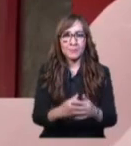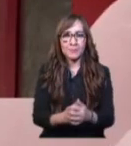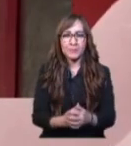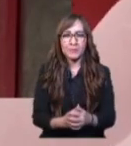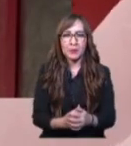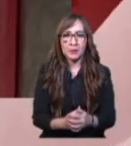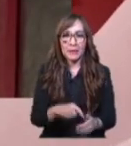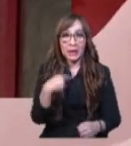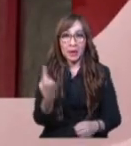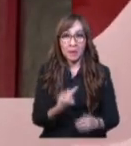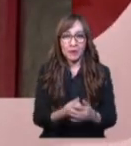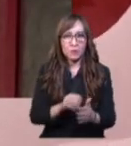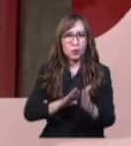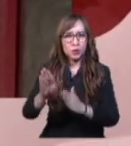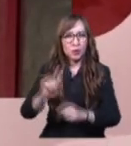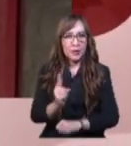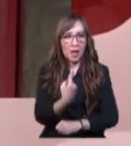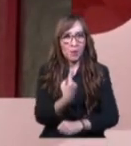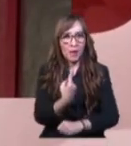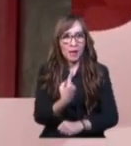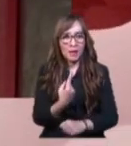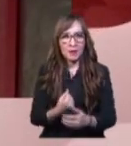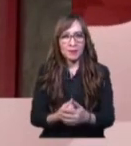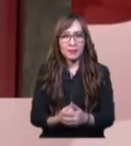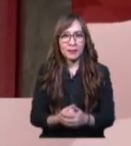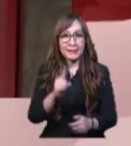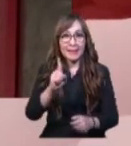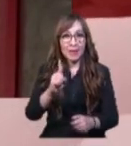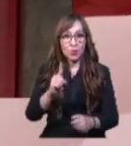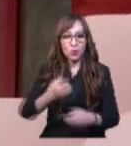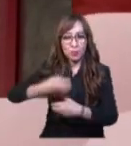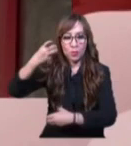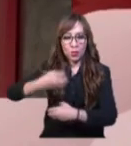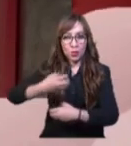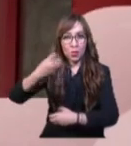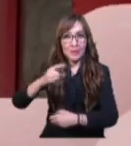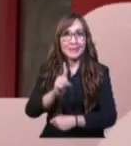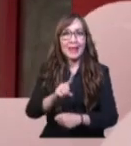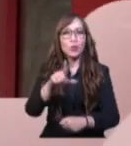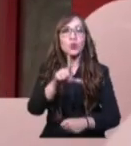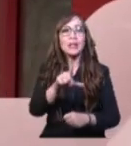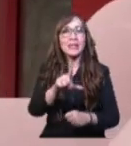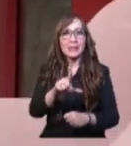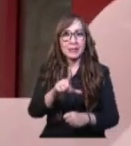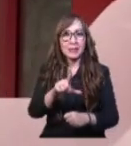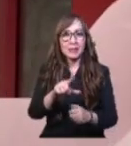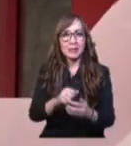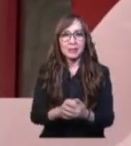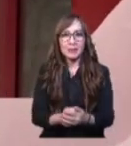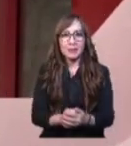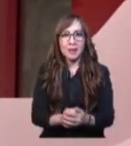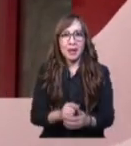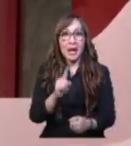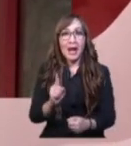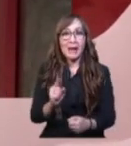Nah, cuma kami luncurkan lebih awal dalam bentuk botolnya 1 liternya untuk membuat orang lebih sering di